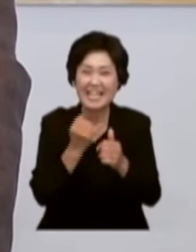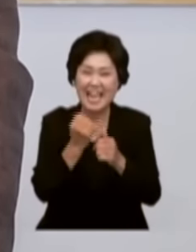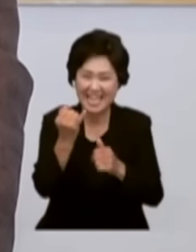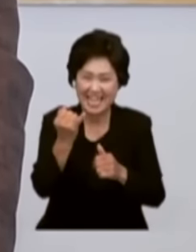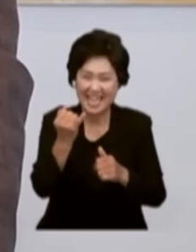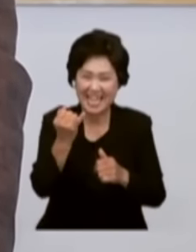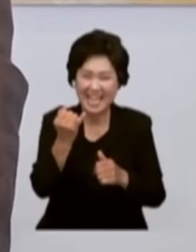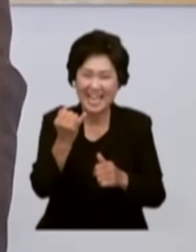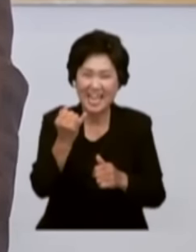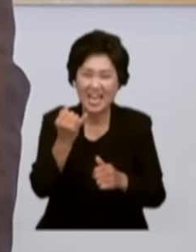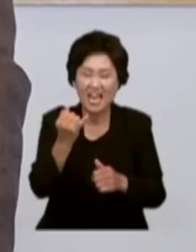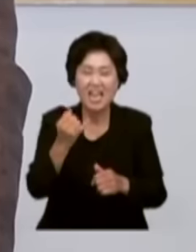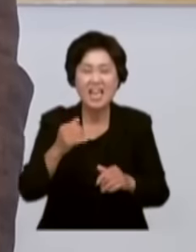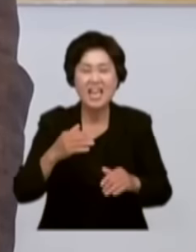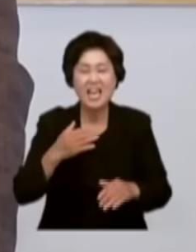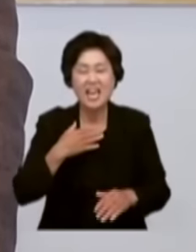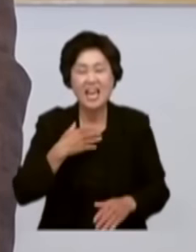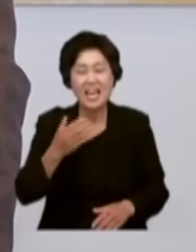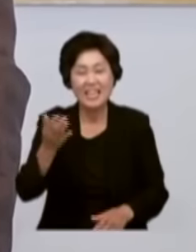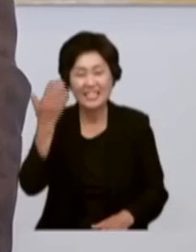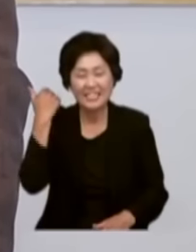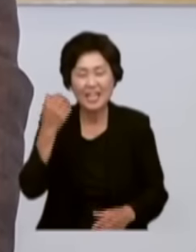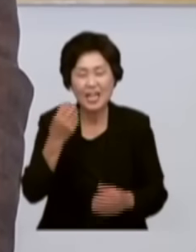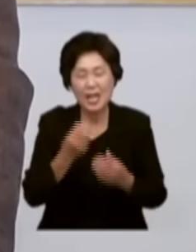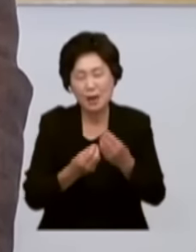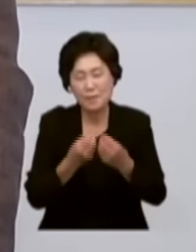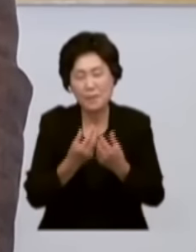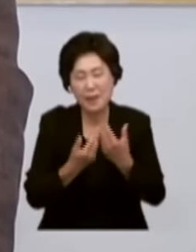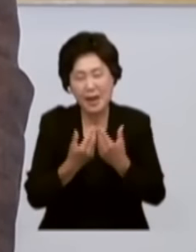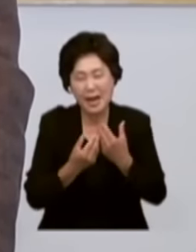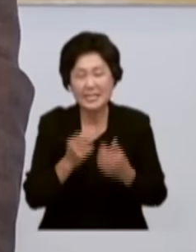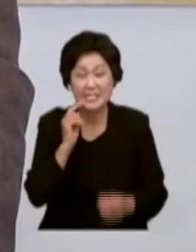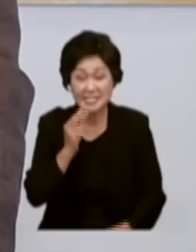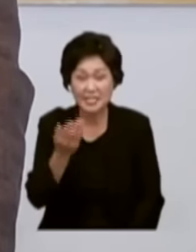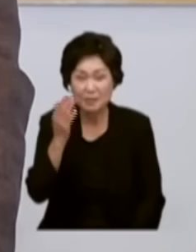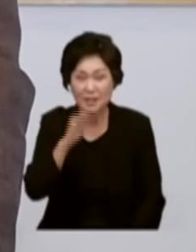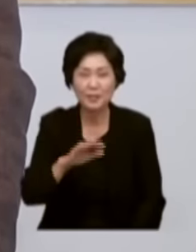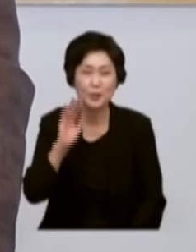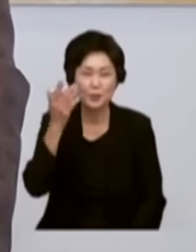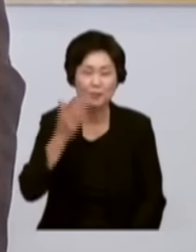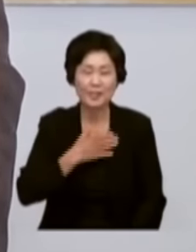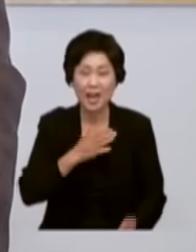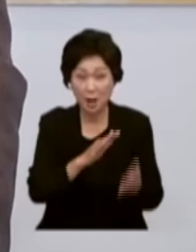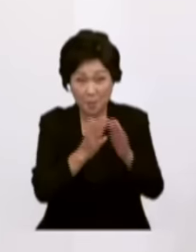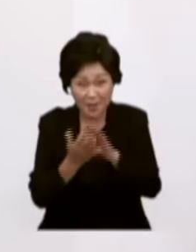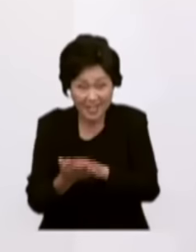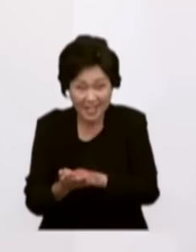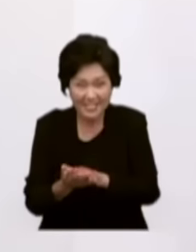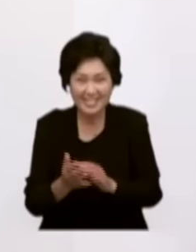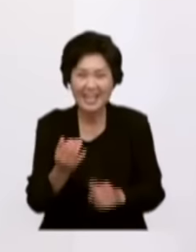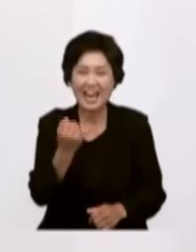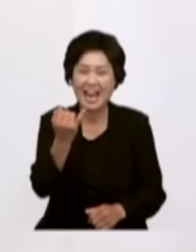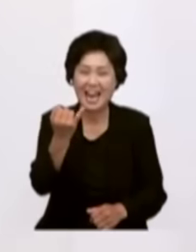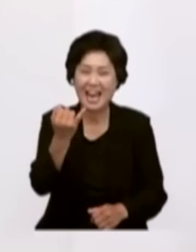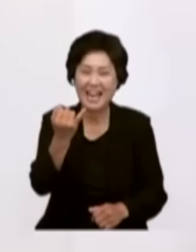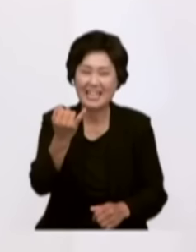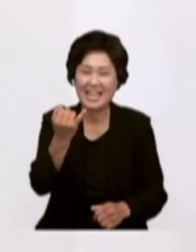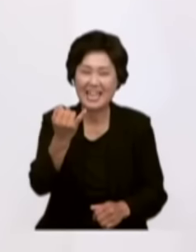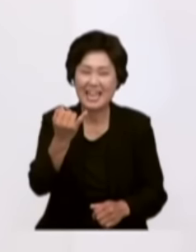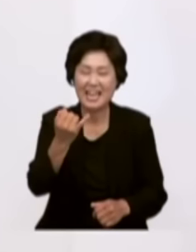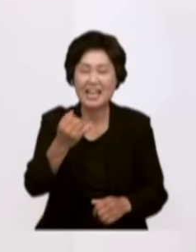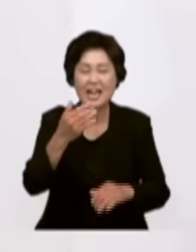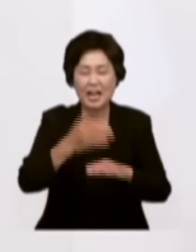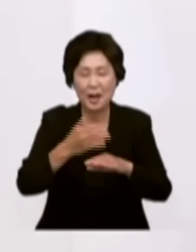코로나를 부르신 분이. 그러니까 코로나가 왜. 이 양반 때문에 그러니까. 우리나라에. 예, 그렇구나. 아니 근데 진짜 제가. 정말